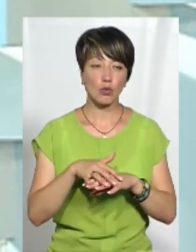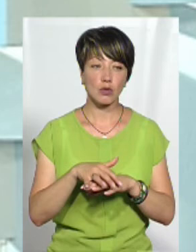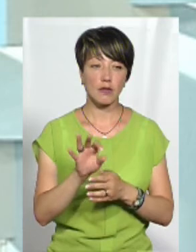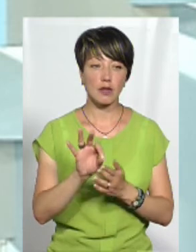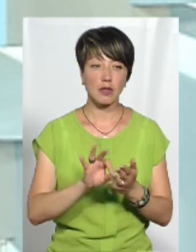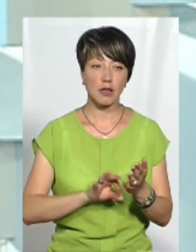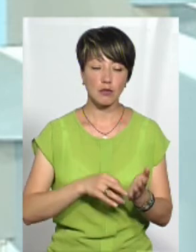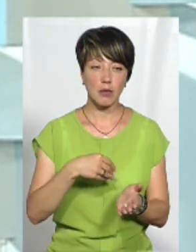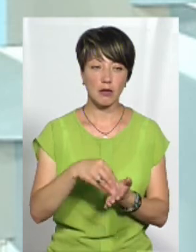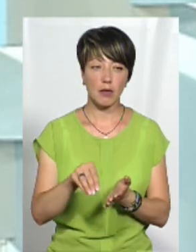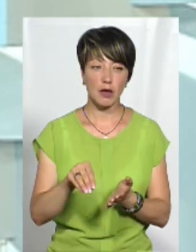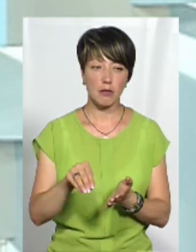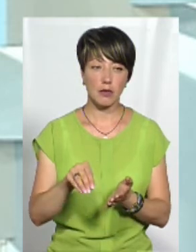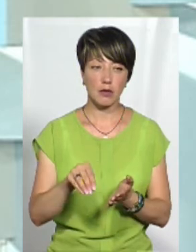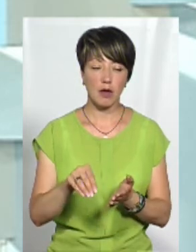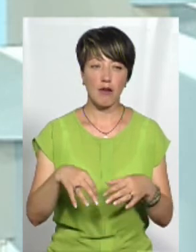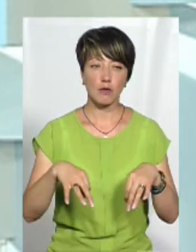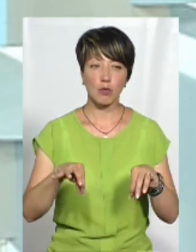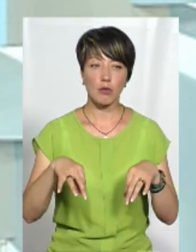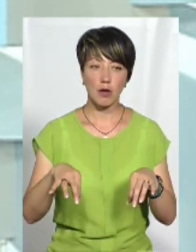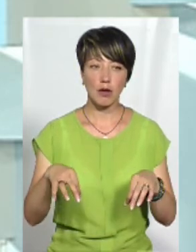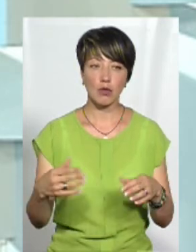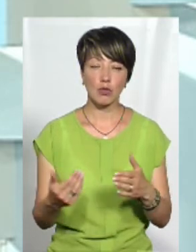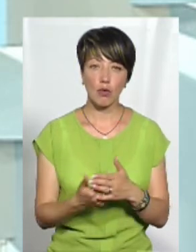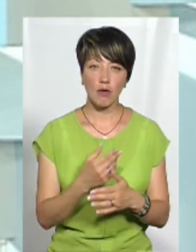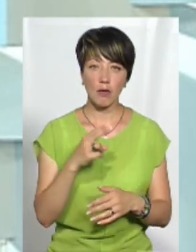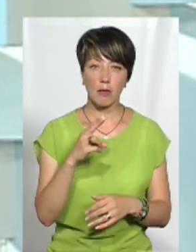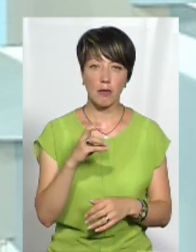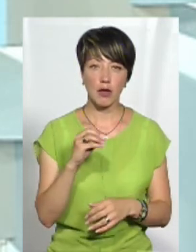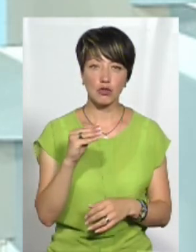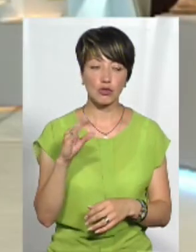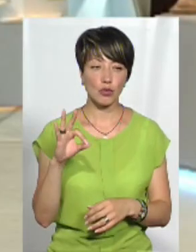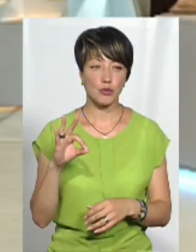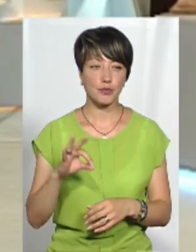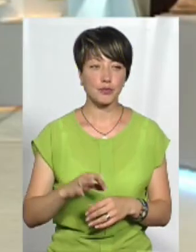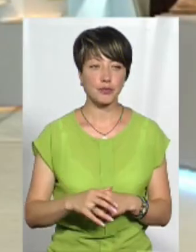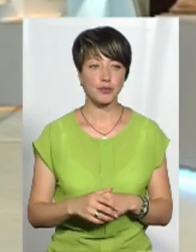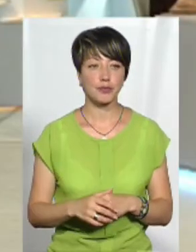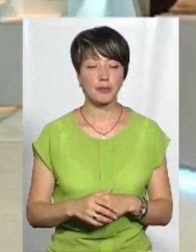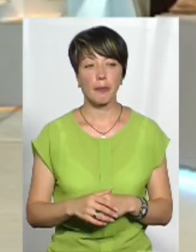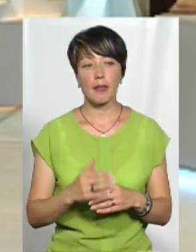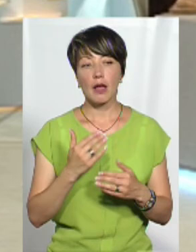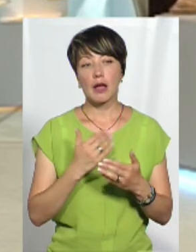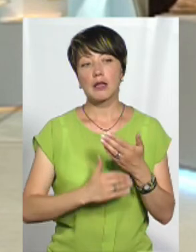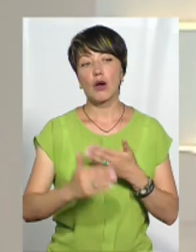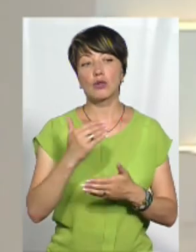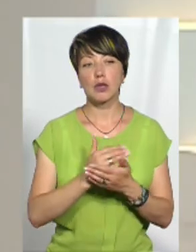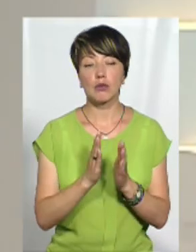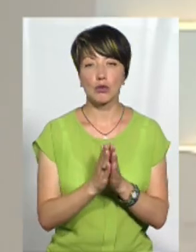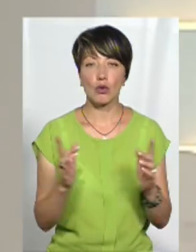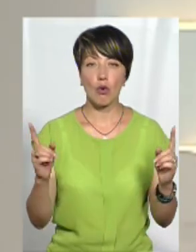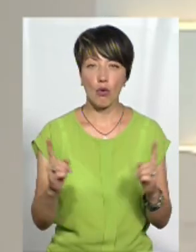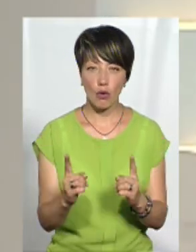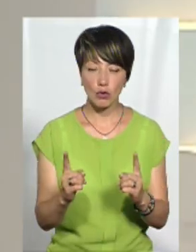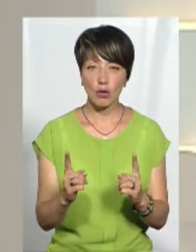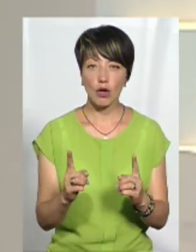рахунок, відразу придбаємо автомобіль, новий автомобіль Peugeot Boxer. Пане Борисе, наостанок попрошу вас дуже